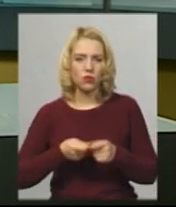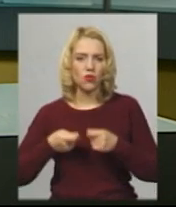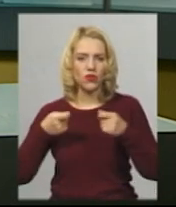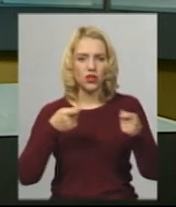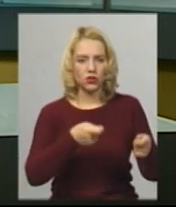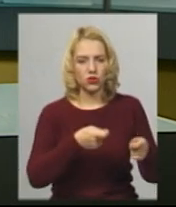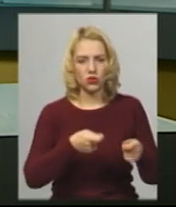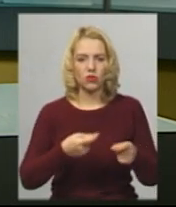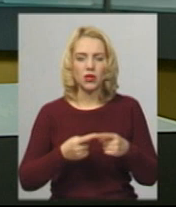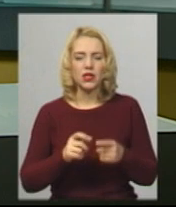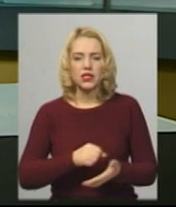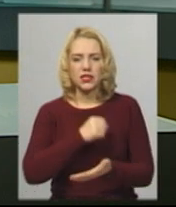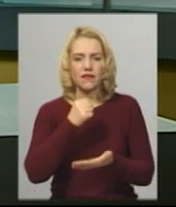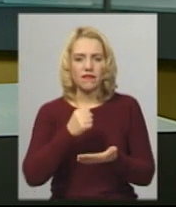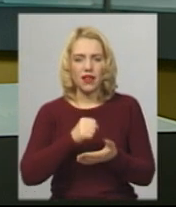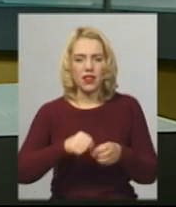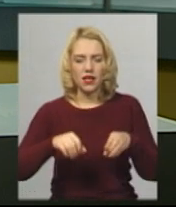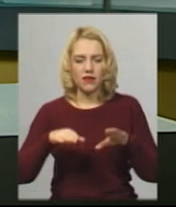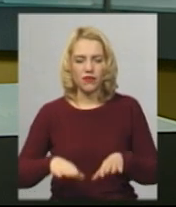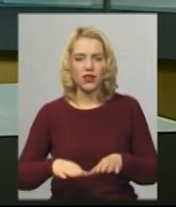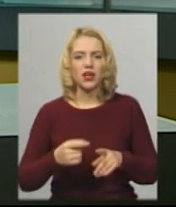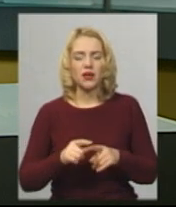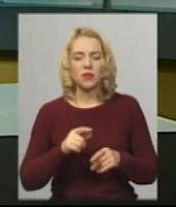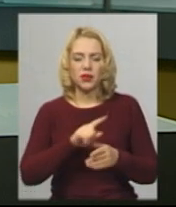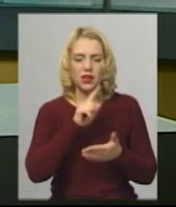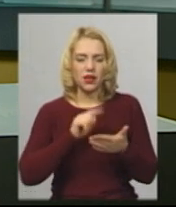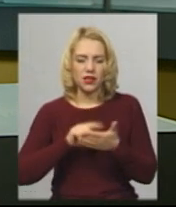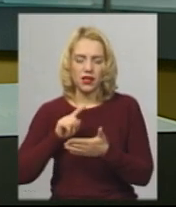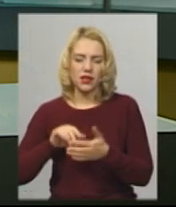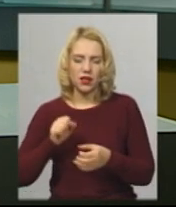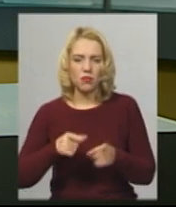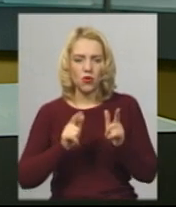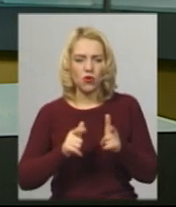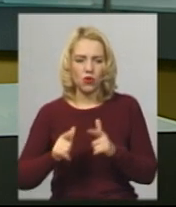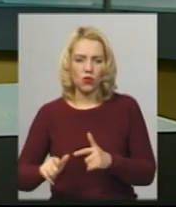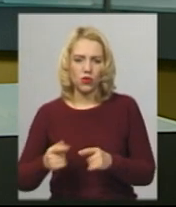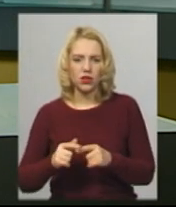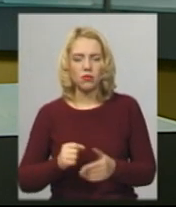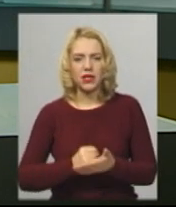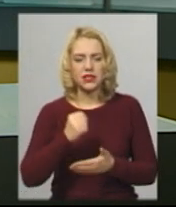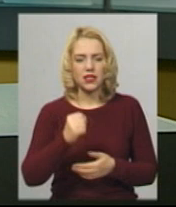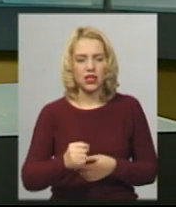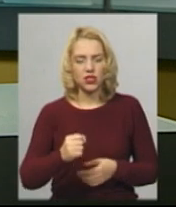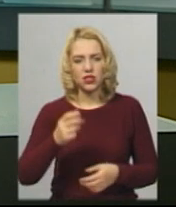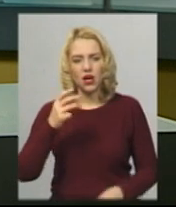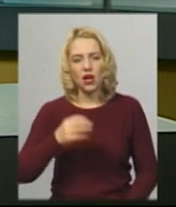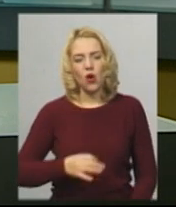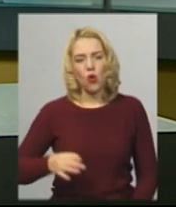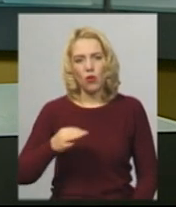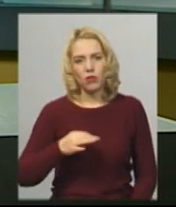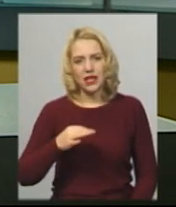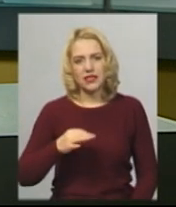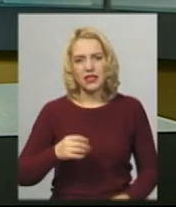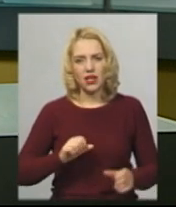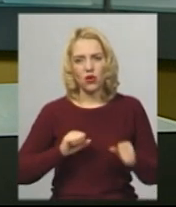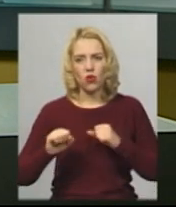Донецької області схвалив низку кадрових питань і погодив призначення голів обласних державних адміністрацій. Зокрема, уряд погодив кандидатуру